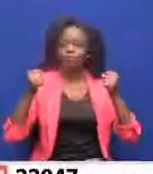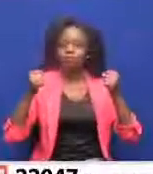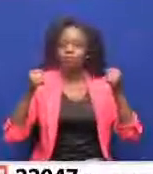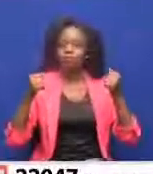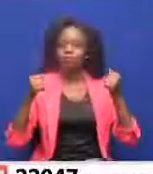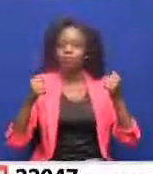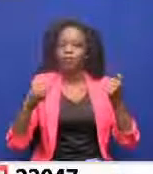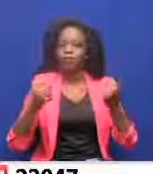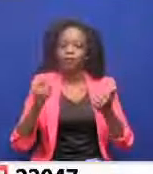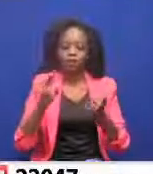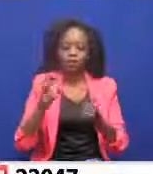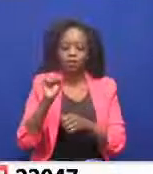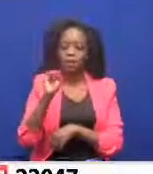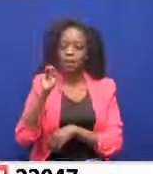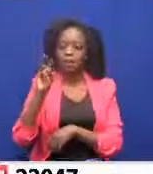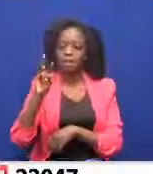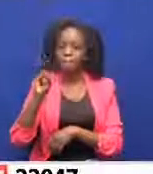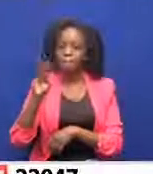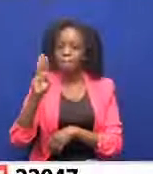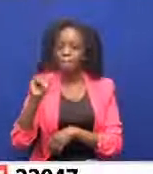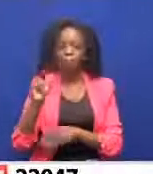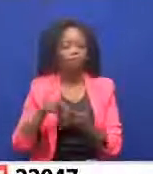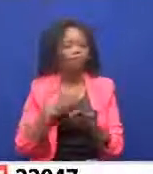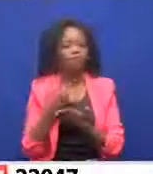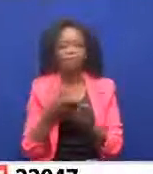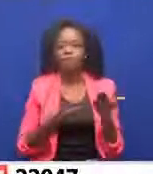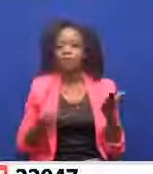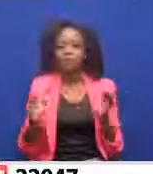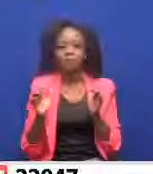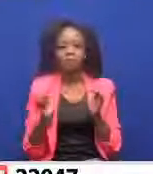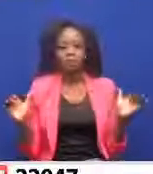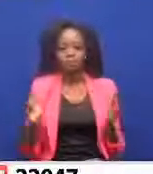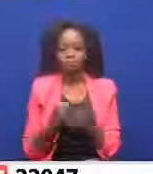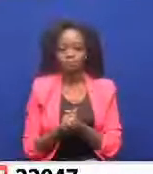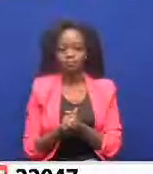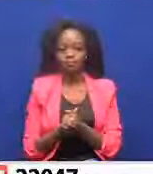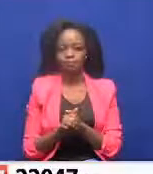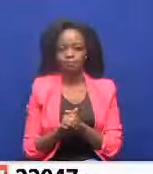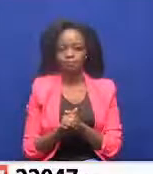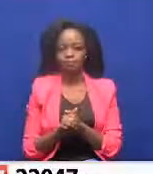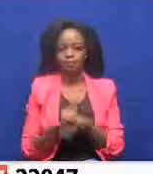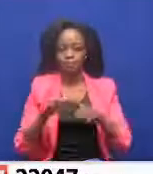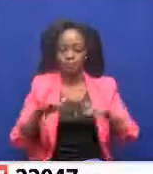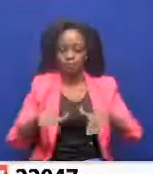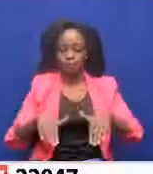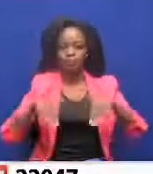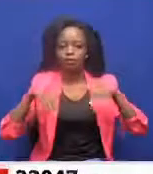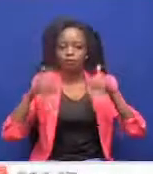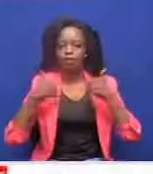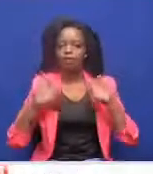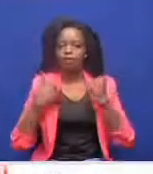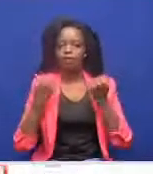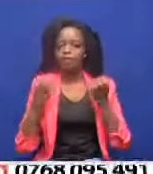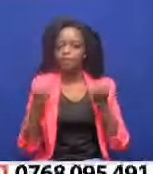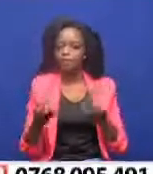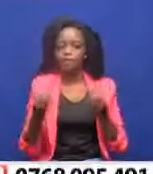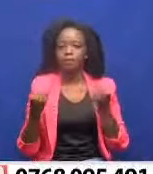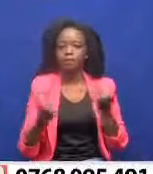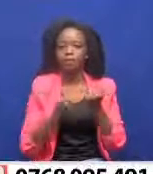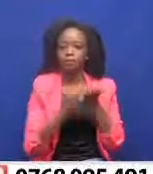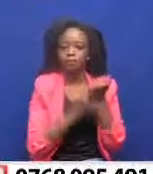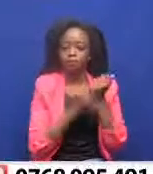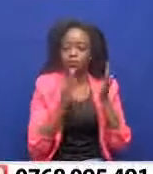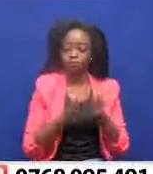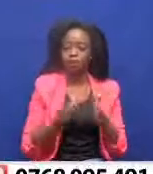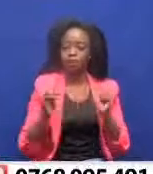fans down in tears. Ule uwanja ni unabeba mashabiki. Nadhani kitu 1600 na